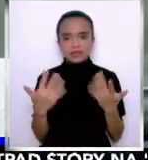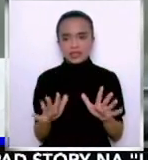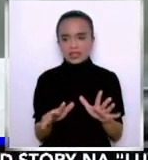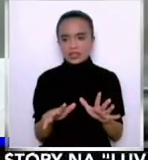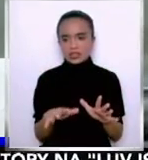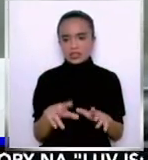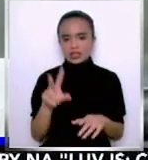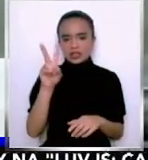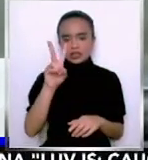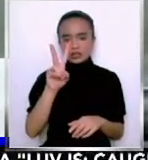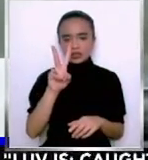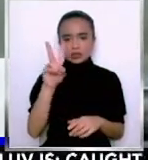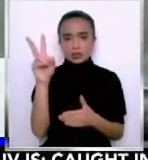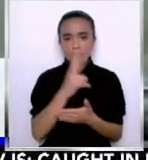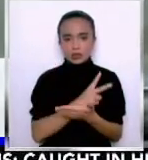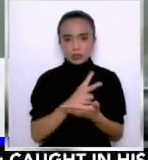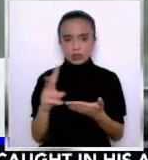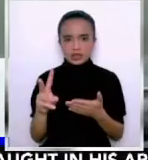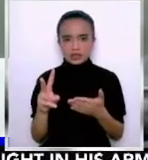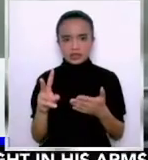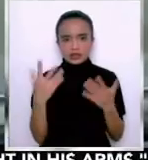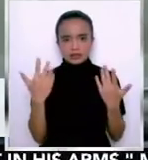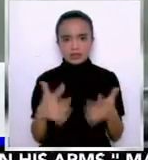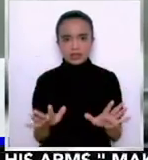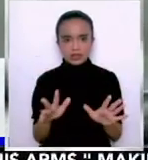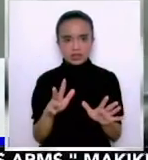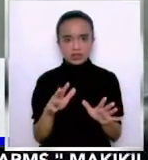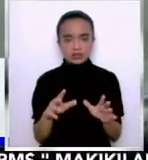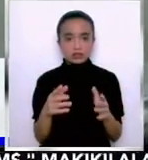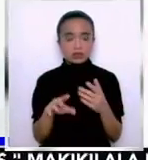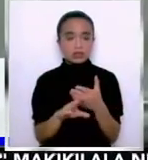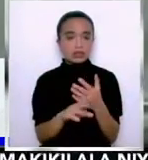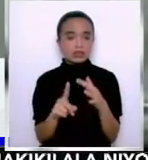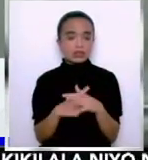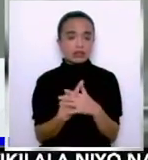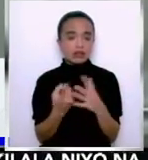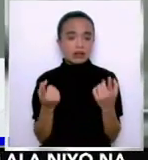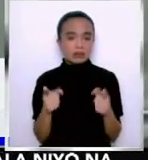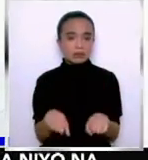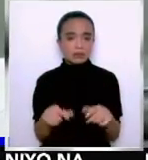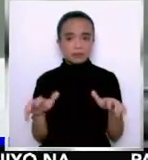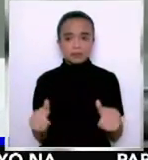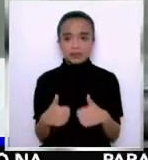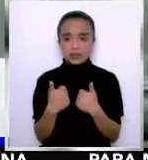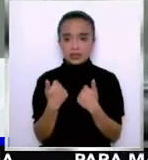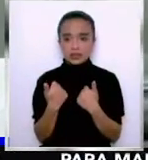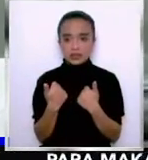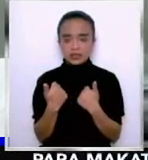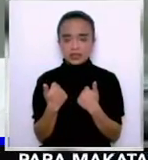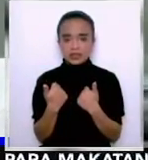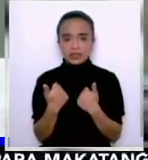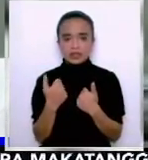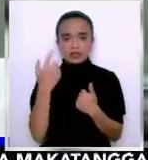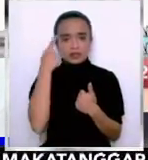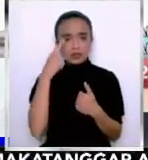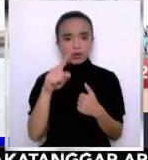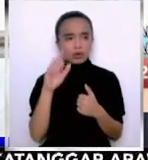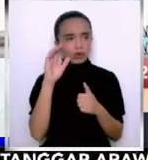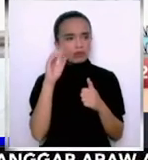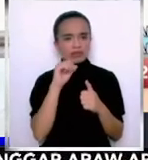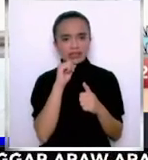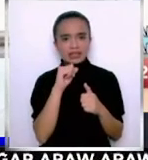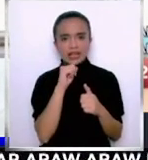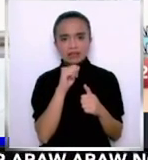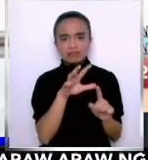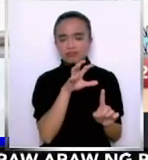2 linggo mula nang mangyari ang insidente, hindi na maituturing na continuing crime ito para arestuin si San Vicente